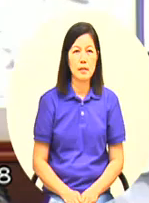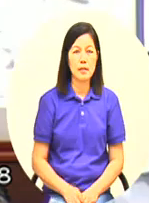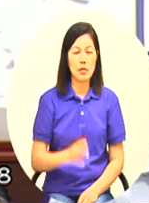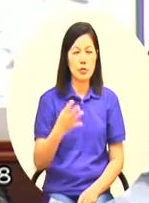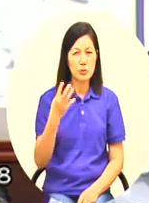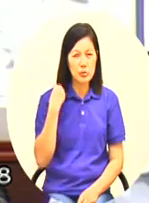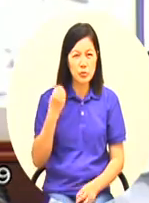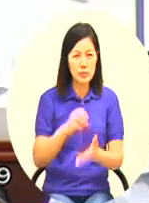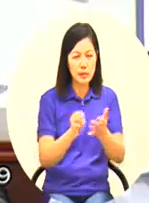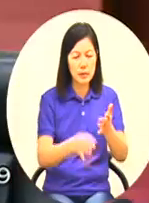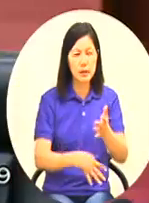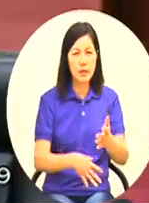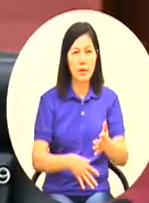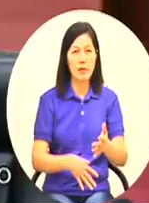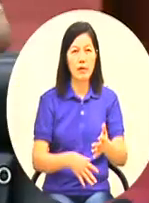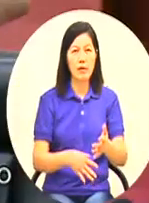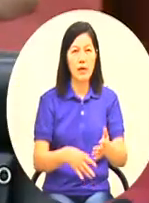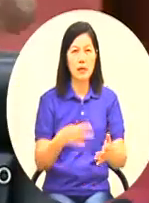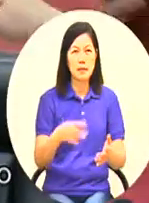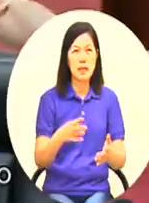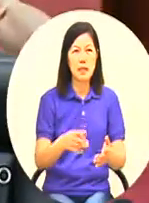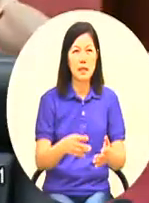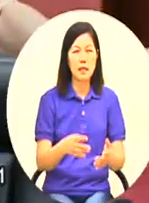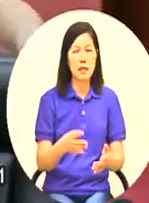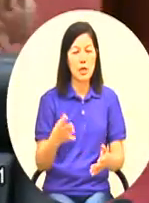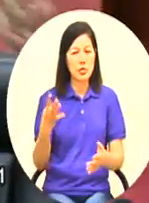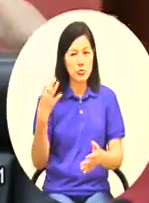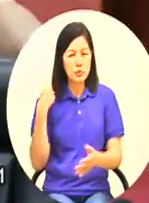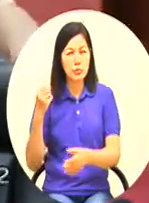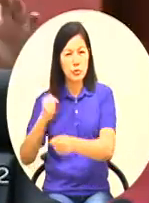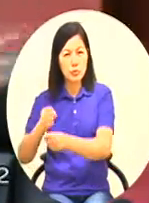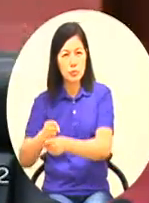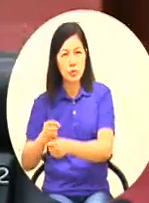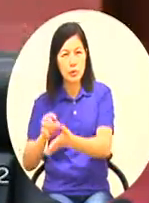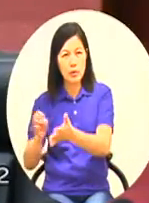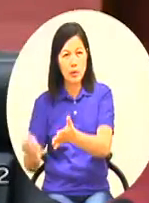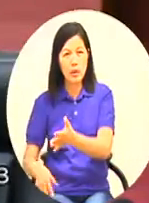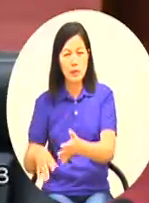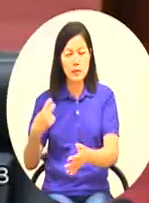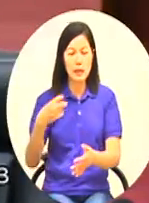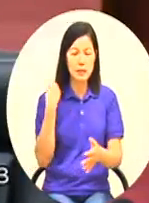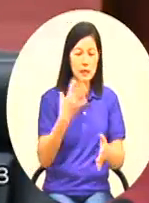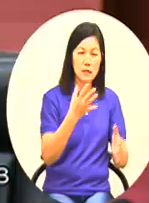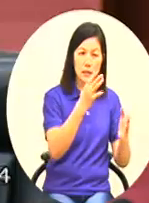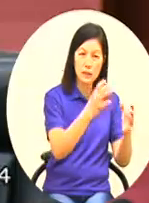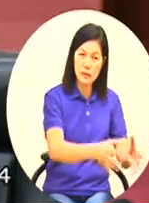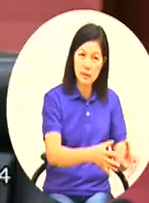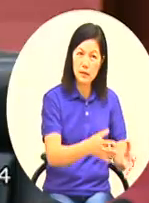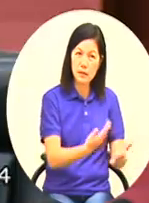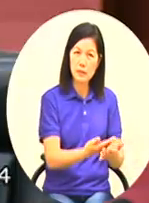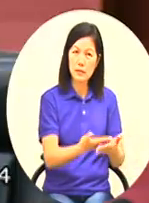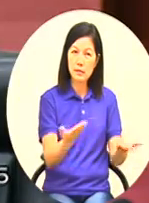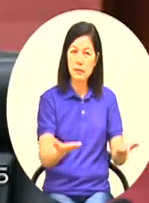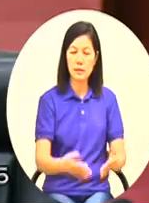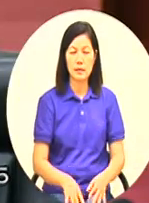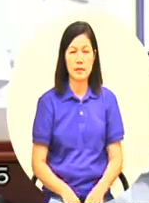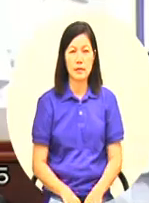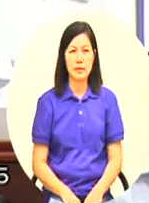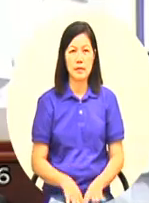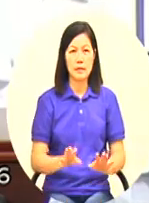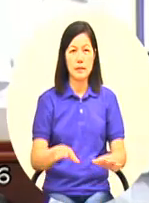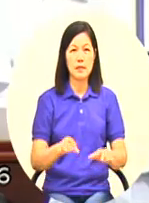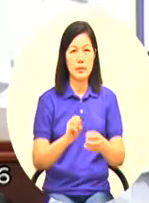旧的遐尔啊，因为这有两个阶段嘛，你做旧的淘汰旧的，但是你新增的呢？ 对，啊，就是甲议员报告个哈。这个